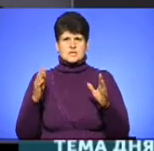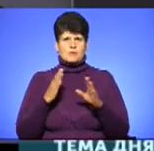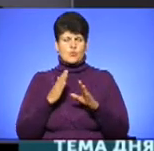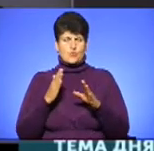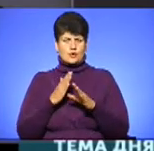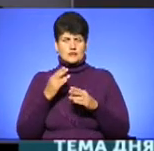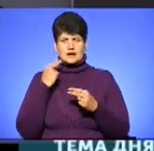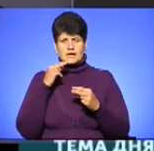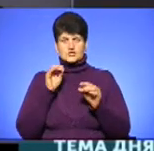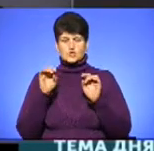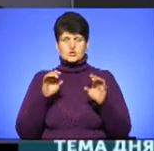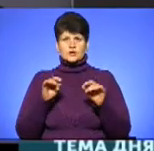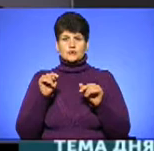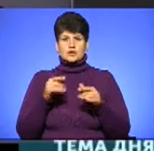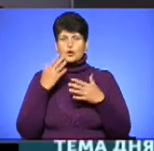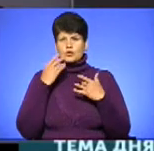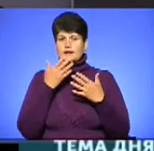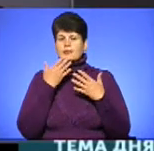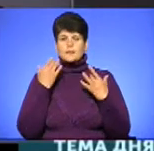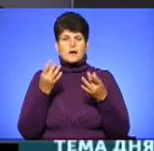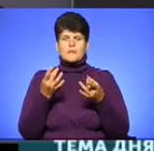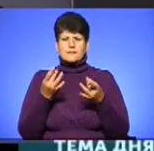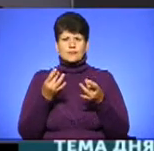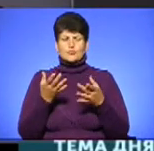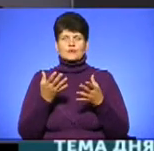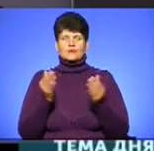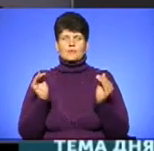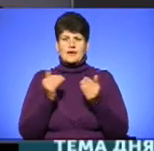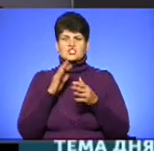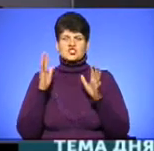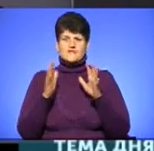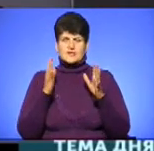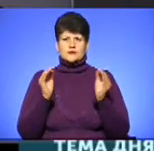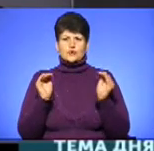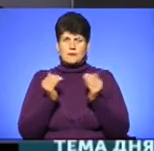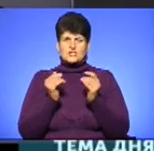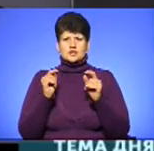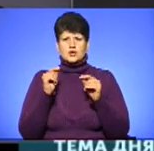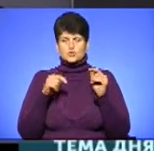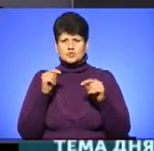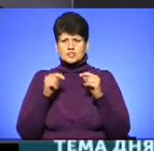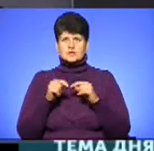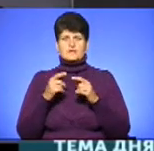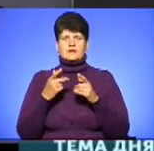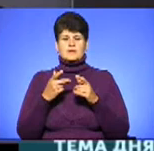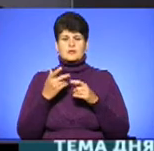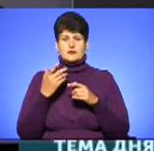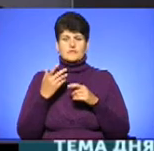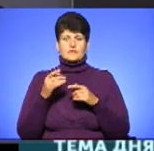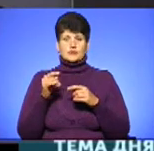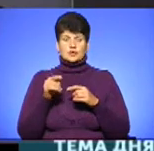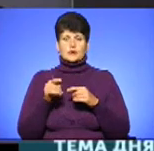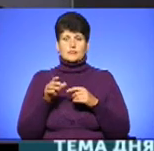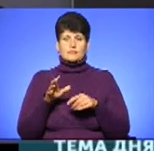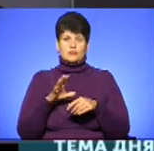краще розкидати тоді, коли нема туману, коли немає, значить, менше вітру, дощів. Навіть в той час, коли туман і нельотна погода, бувало